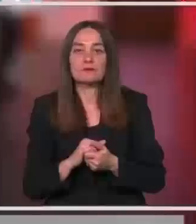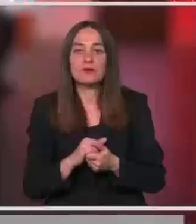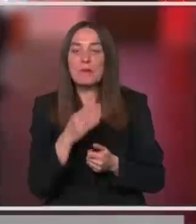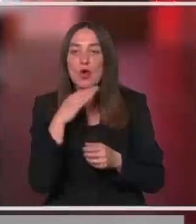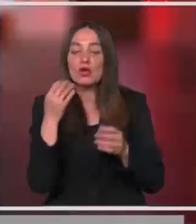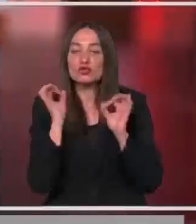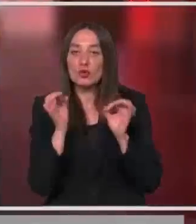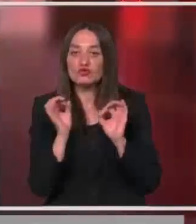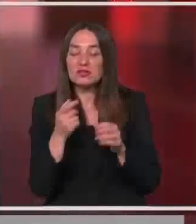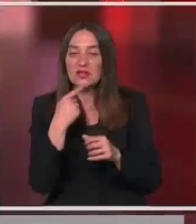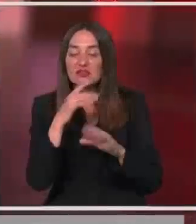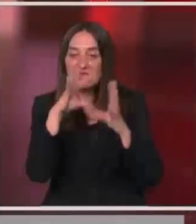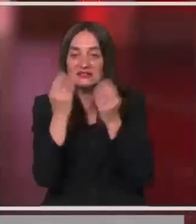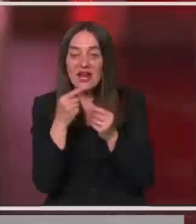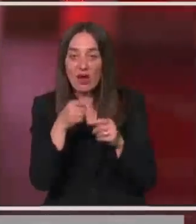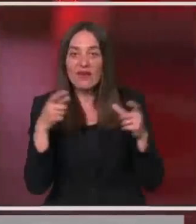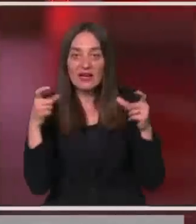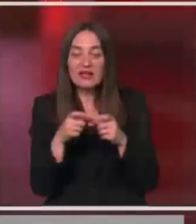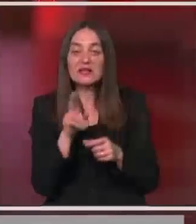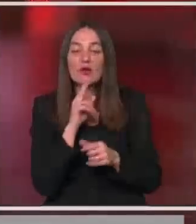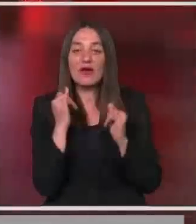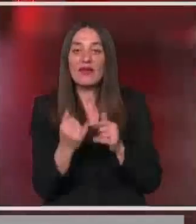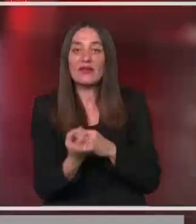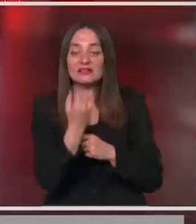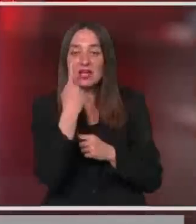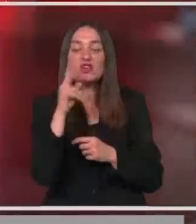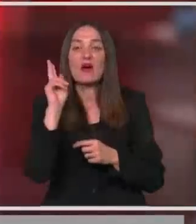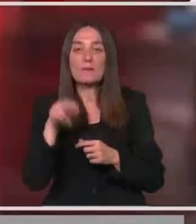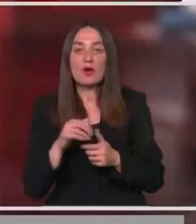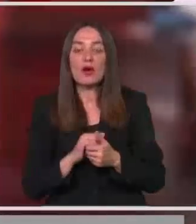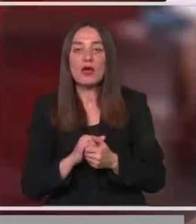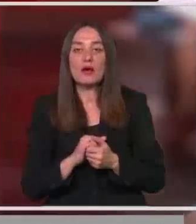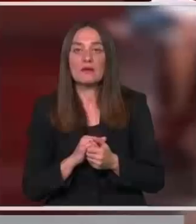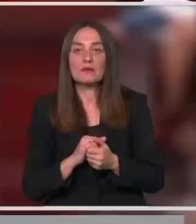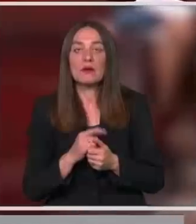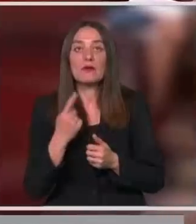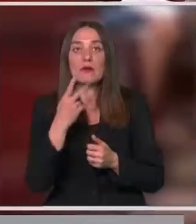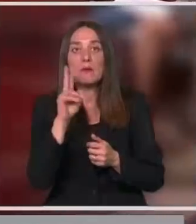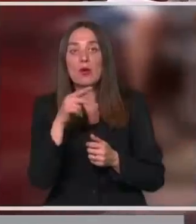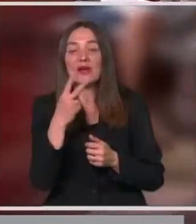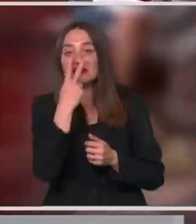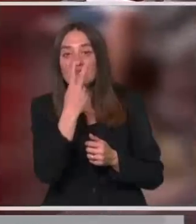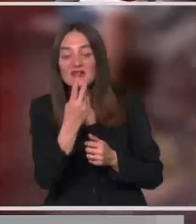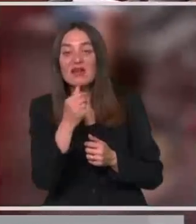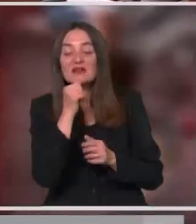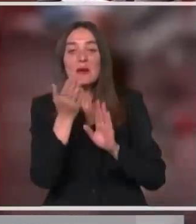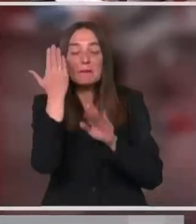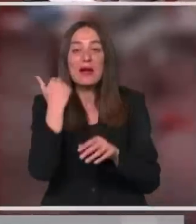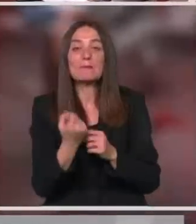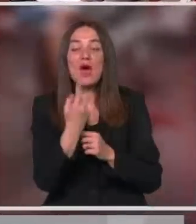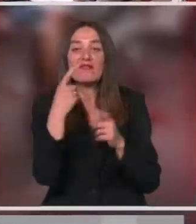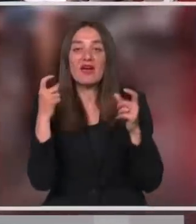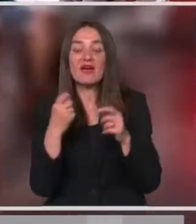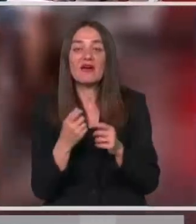mnogi stručnjaci da se cela ova kriza koja se danas dešava mogla da se nagoveštavala i pre pojave virusa.